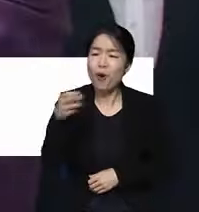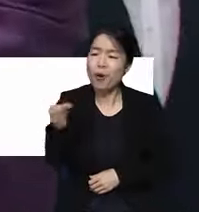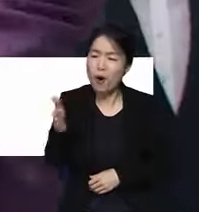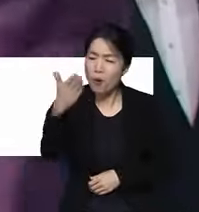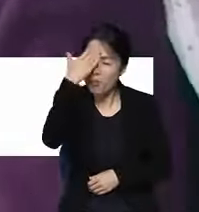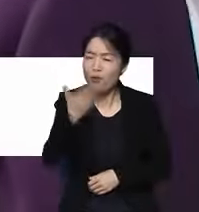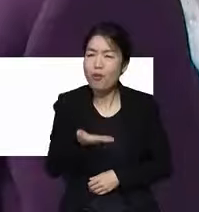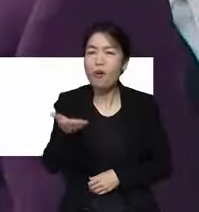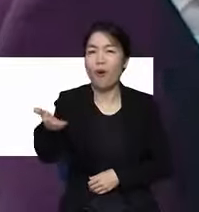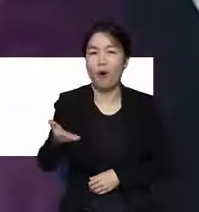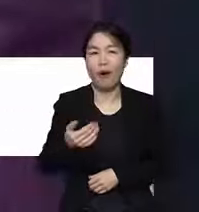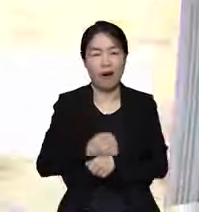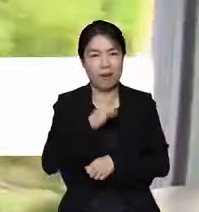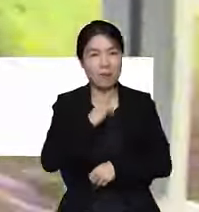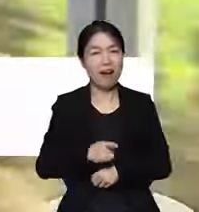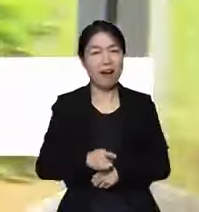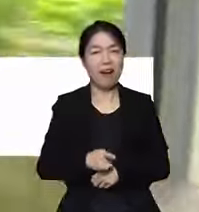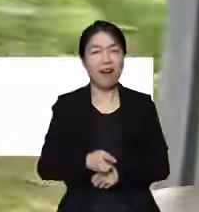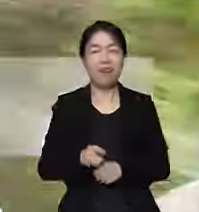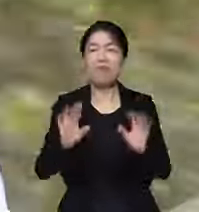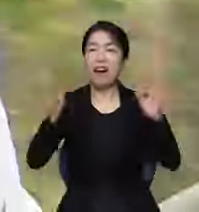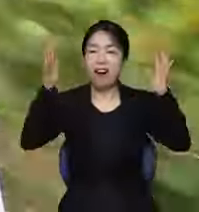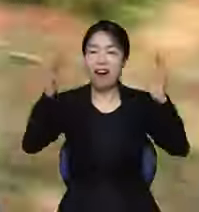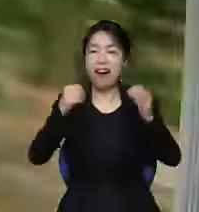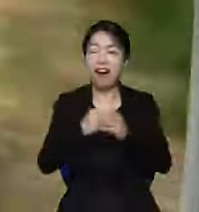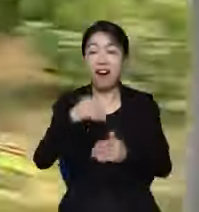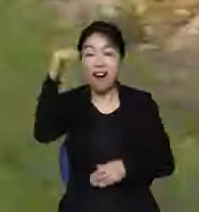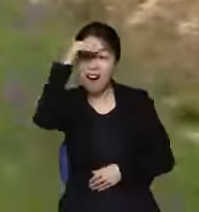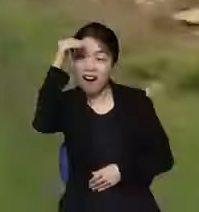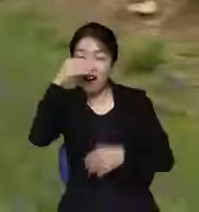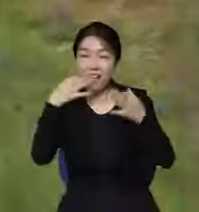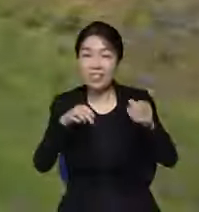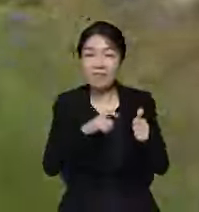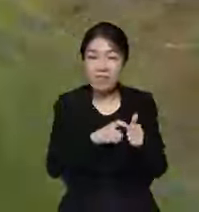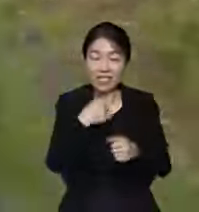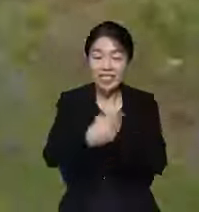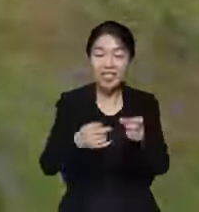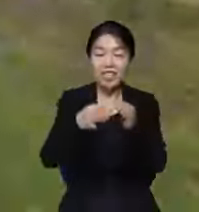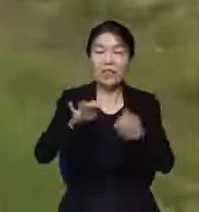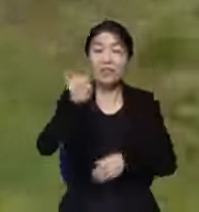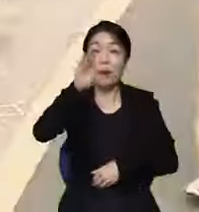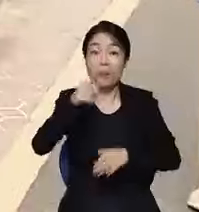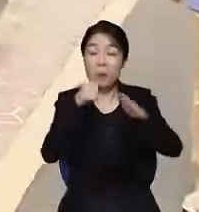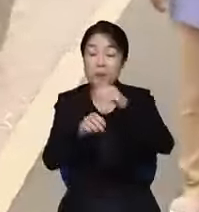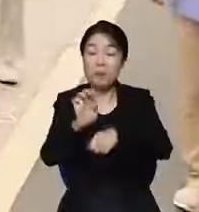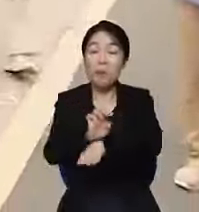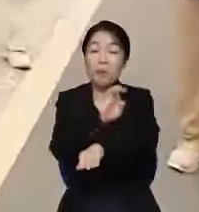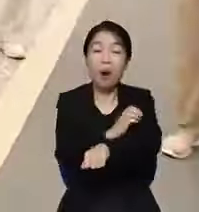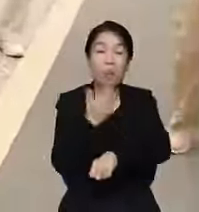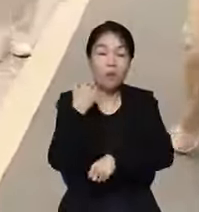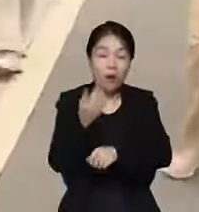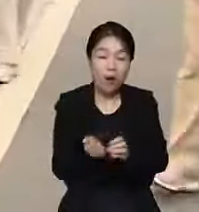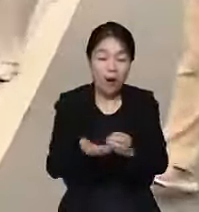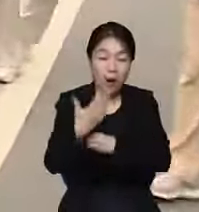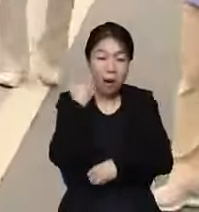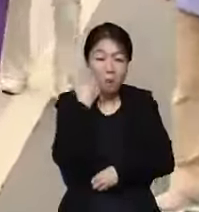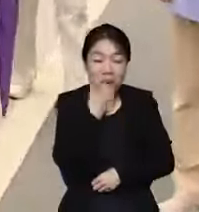그대로 주겠다. 너한테 안 받고. 투어에 나선 김 지사는 연간 40만 명에 차는 퍼플섬의 매력을